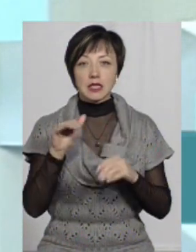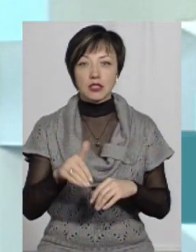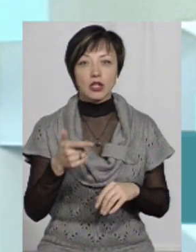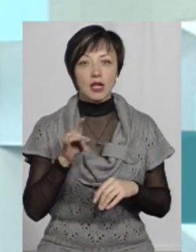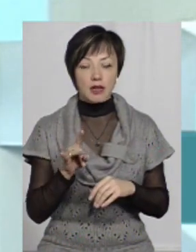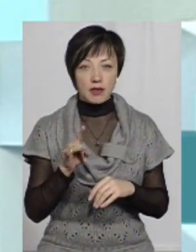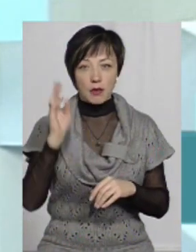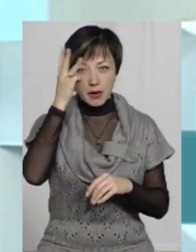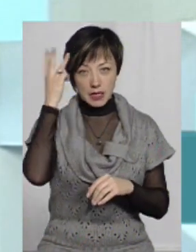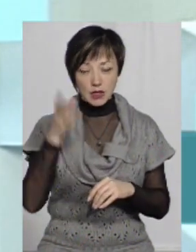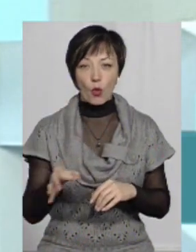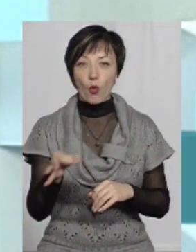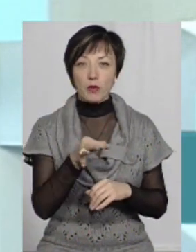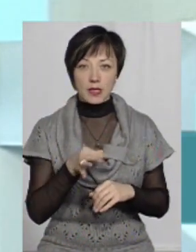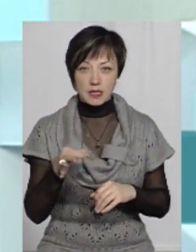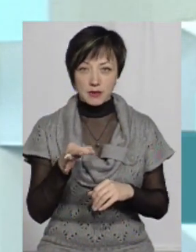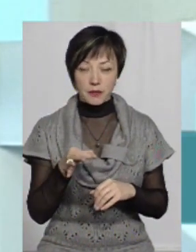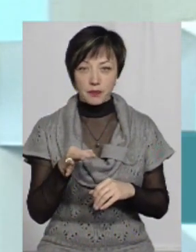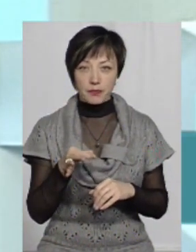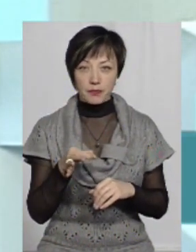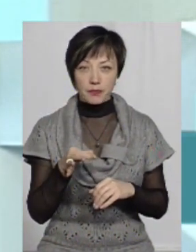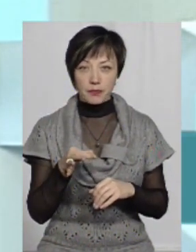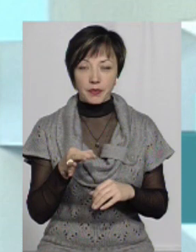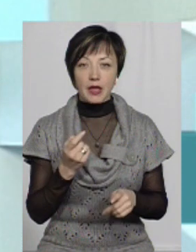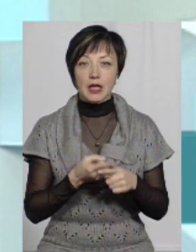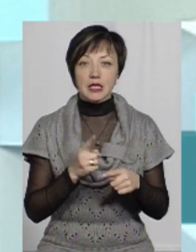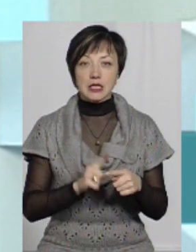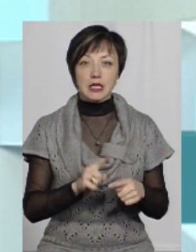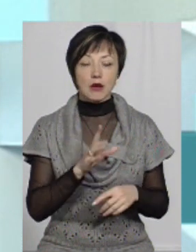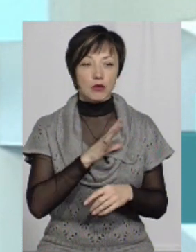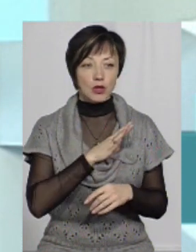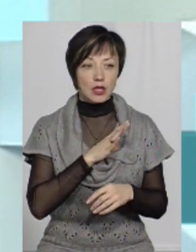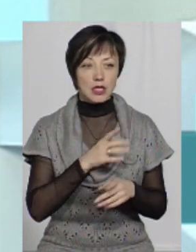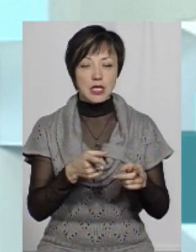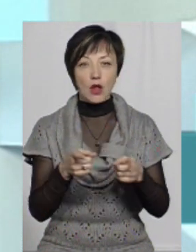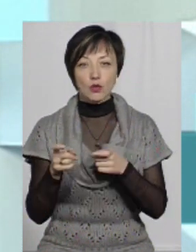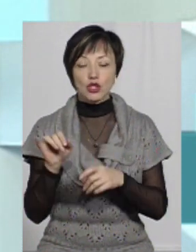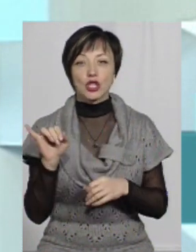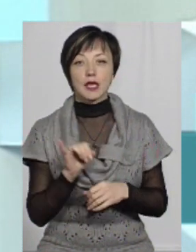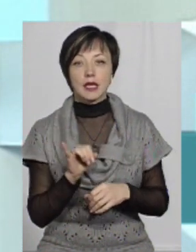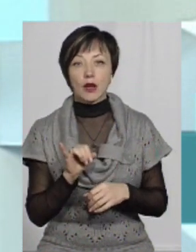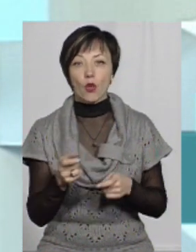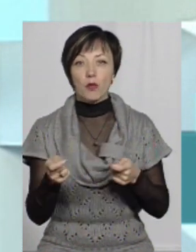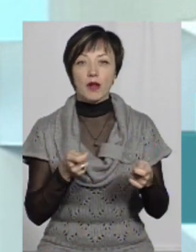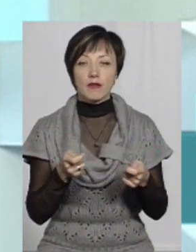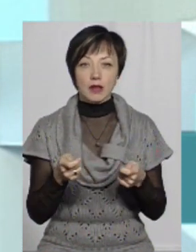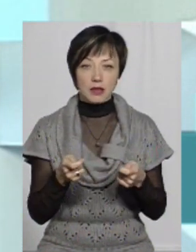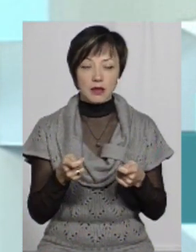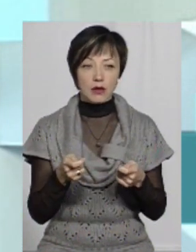тисяч гривень в Хмельницькій області. Це були залучені і